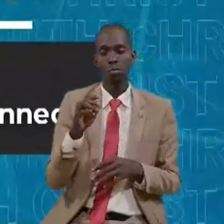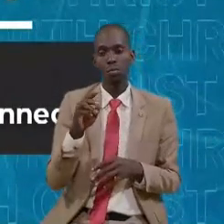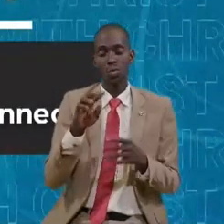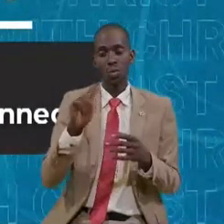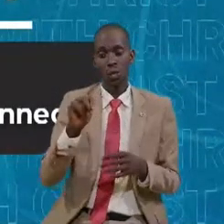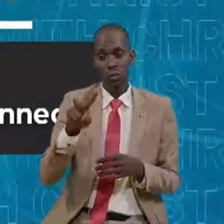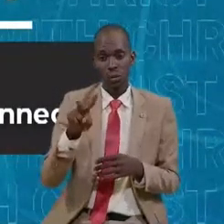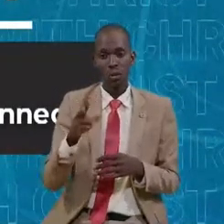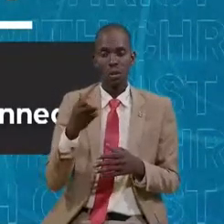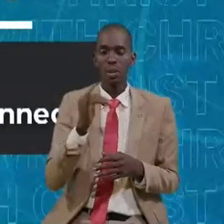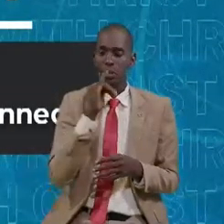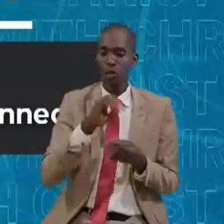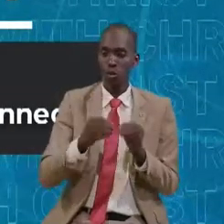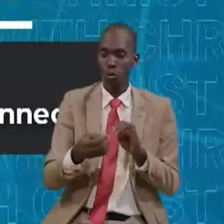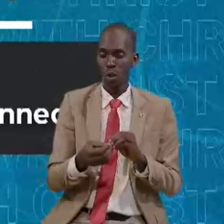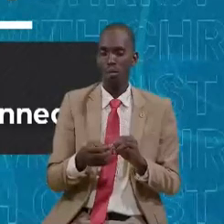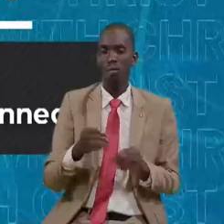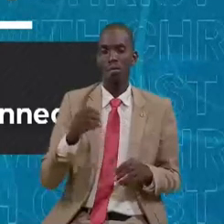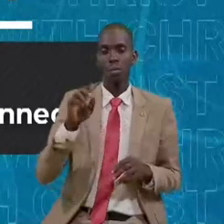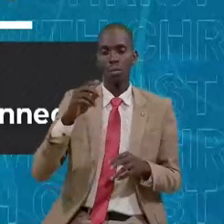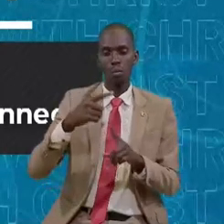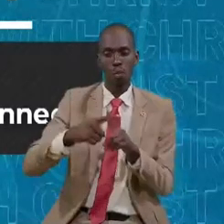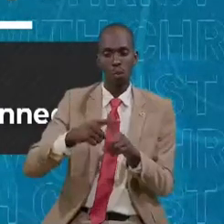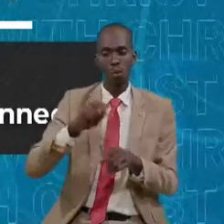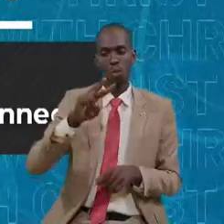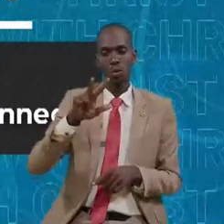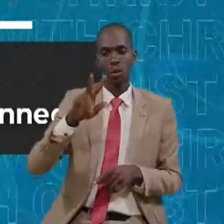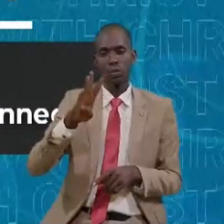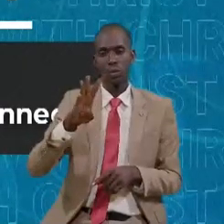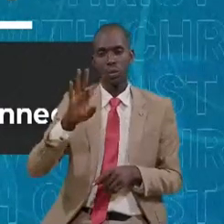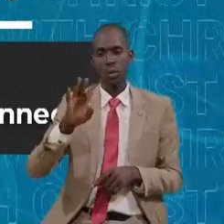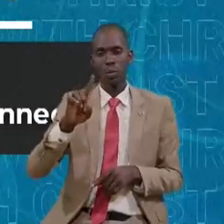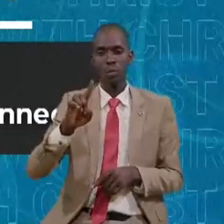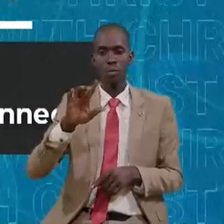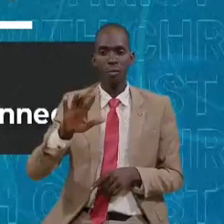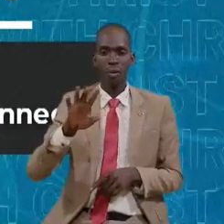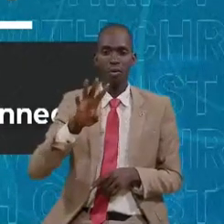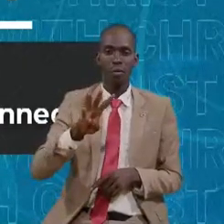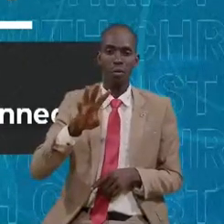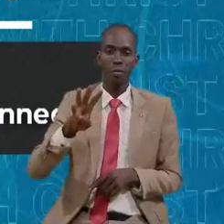par ce numéro qui s'affiche. Numéro qui est plus